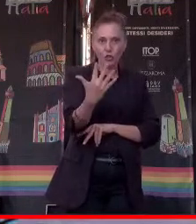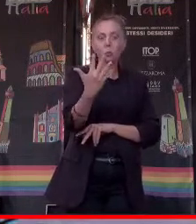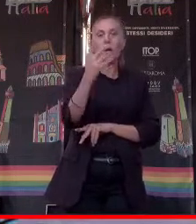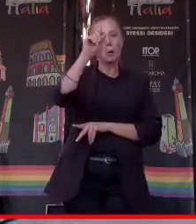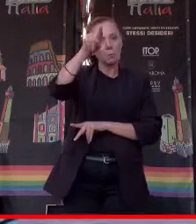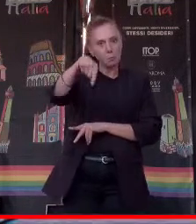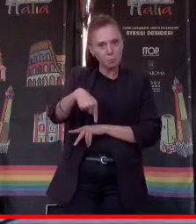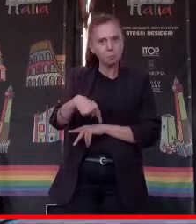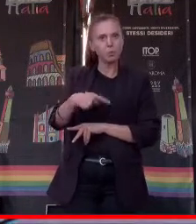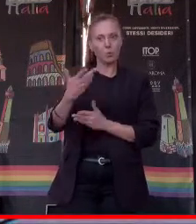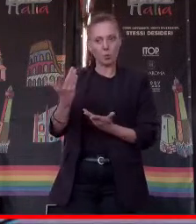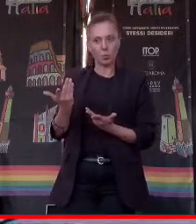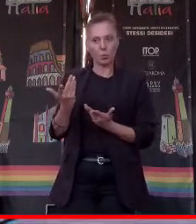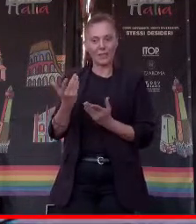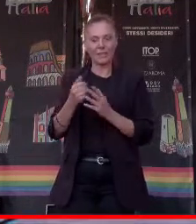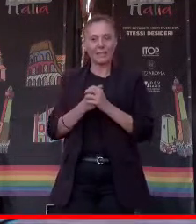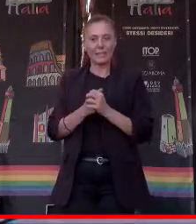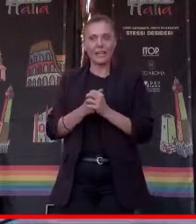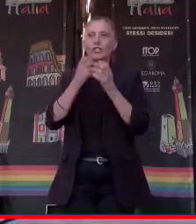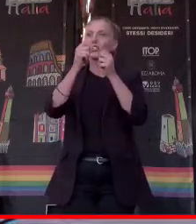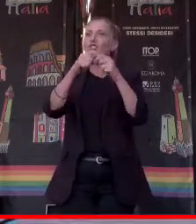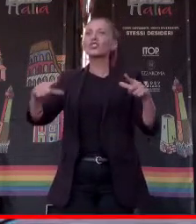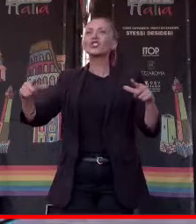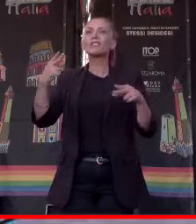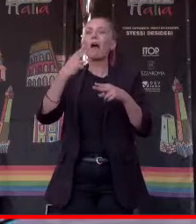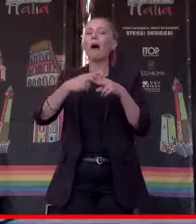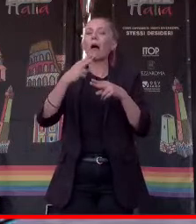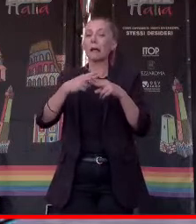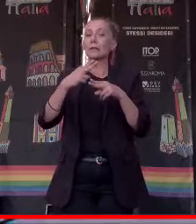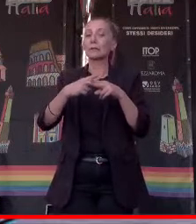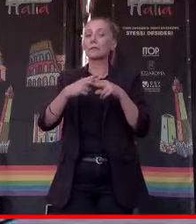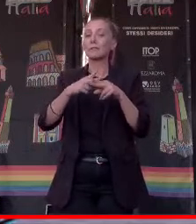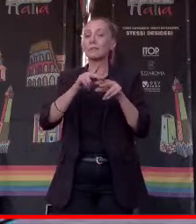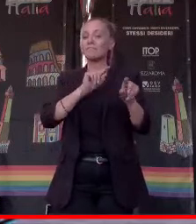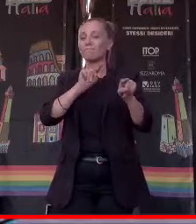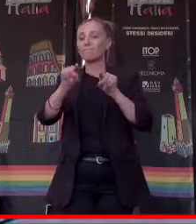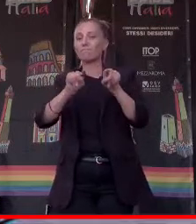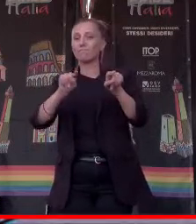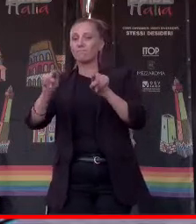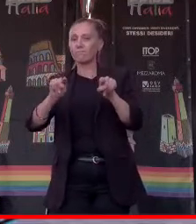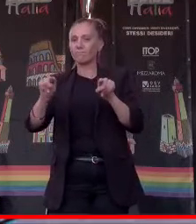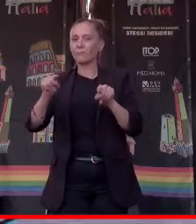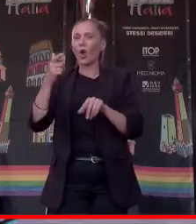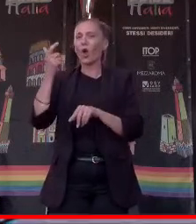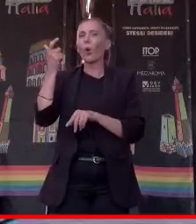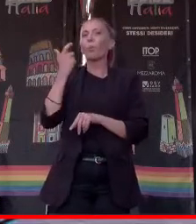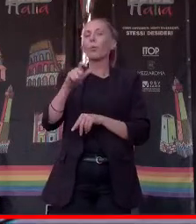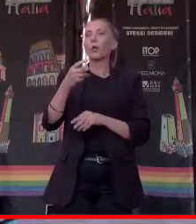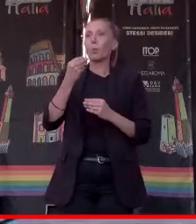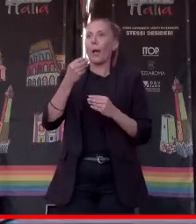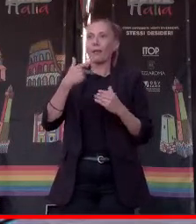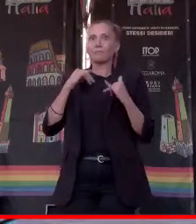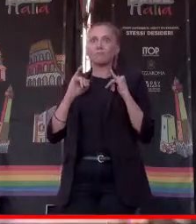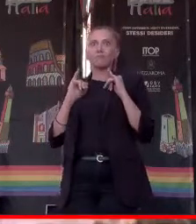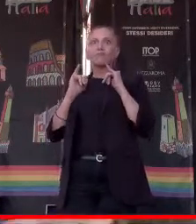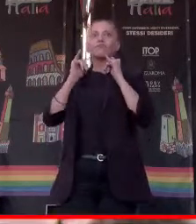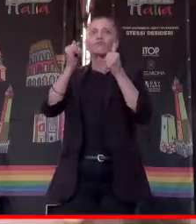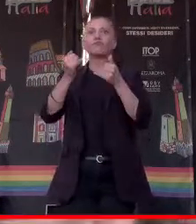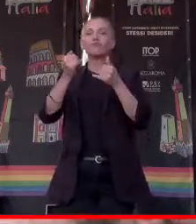all'interno di questa fantastica città che è Roma, perché poi nel momento in cui uno esce e va